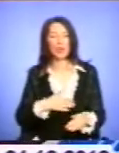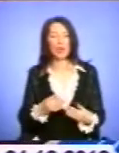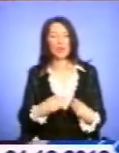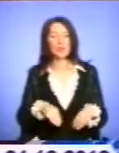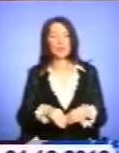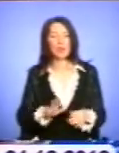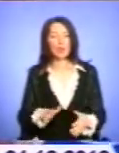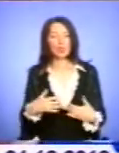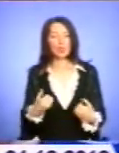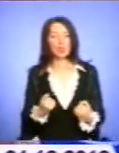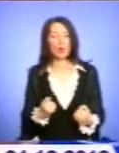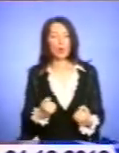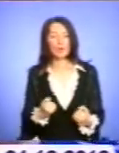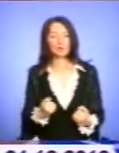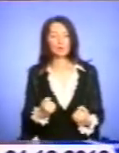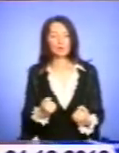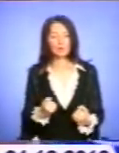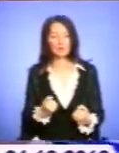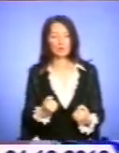була здорова і